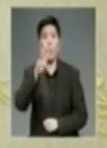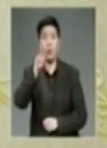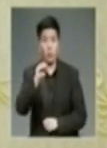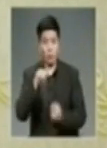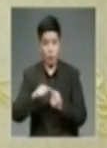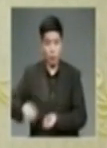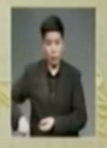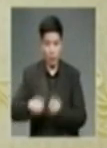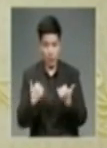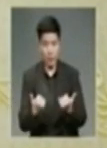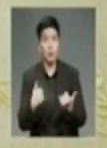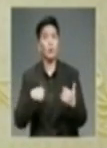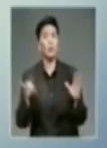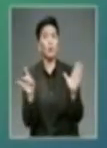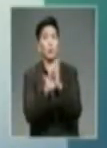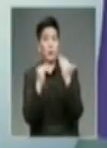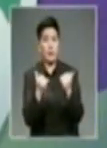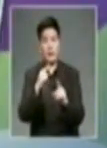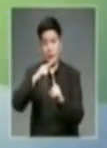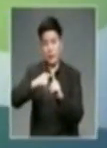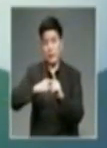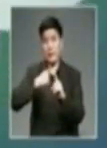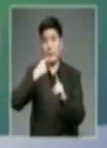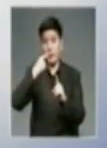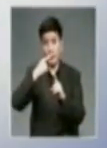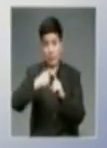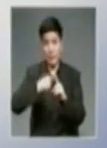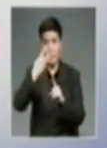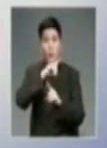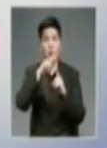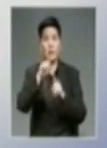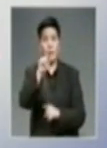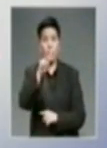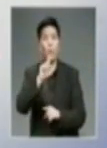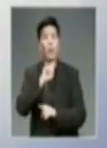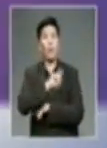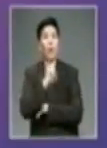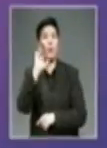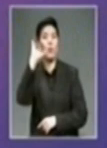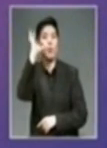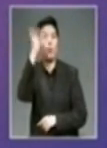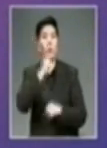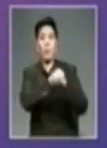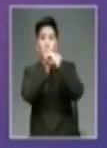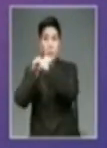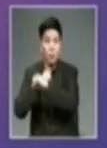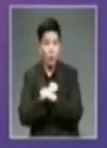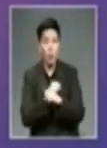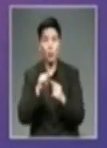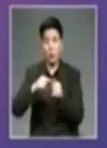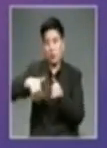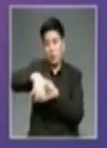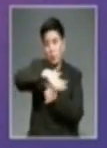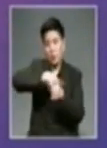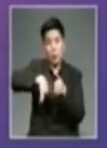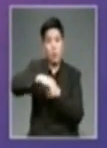ด้วยสุดท้ายนี้เนื่องจากวันที่22เมษายนของทุกปีก็จะเป็นวันคุ้มครองโลกที่มีความสำคัญทางสิ่งแวดล้อมของโล